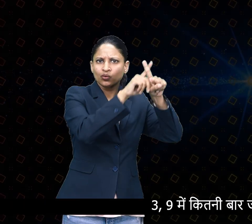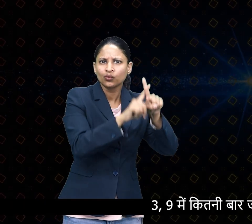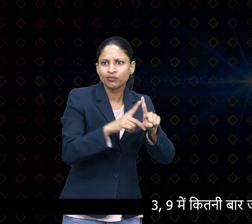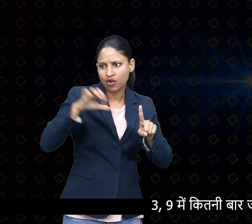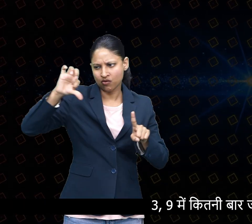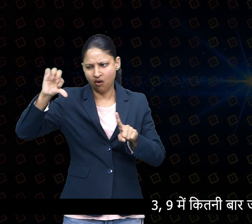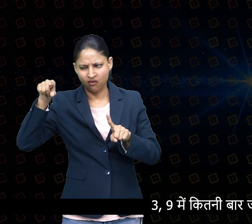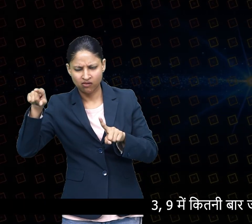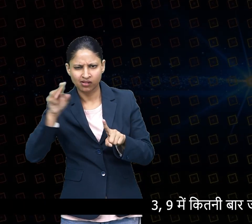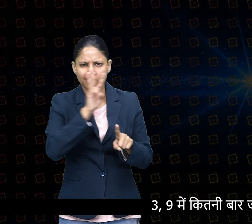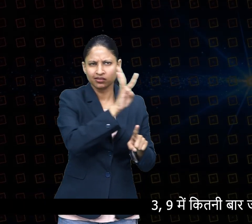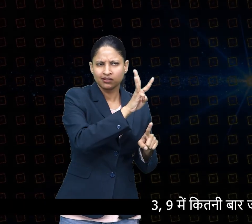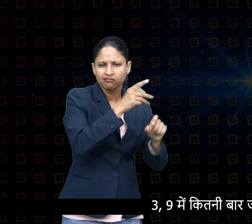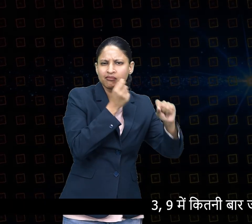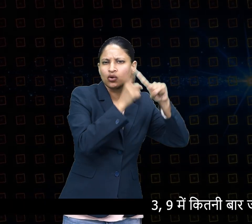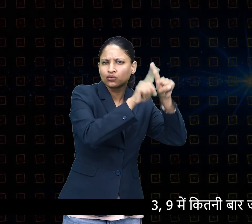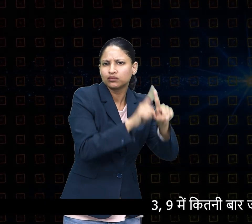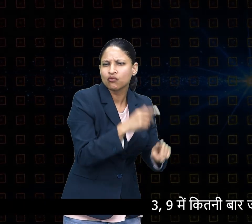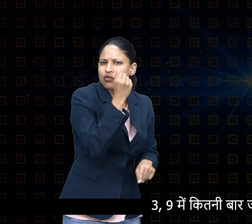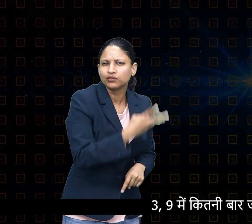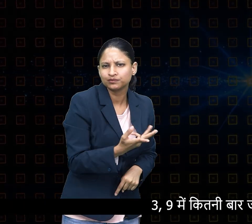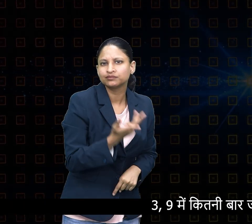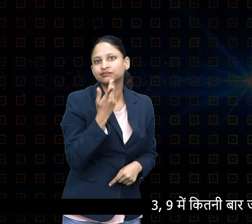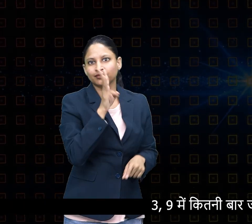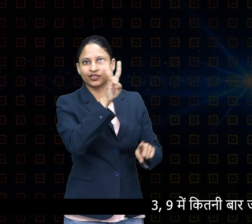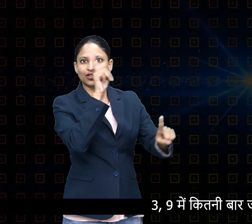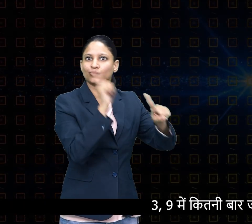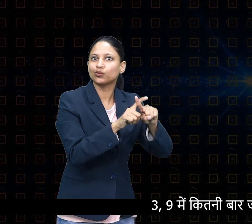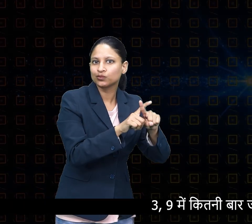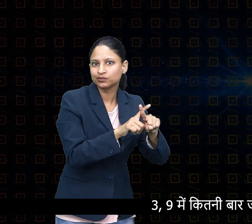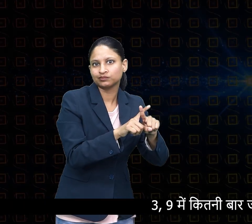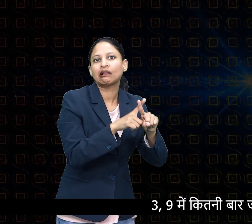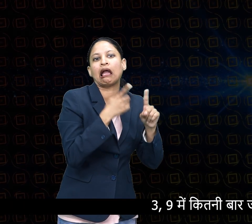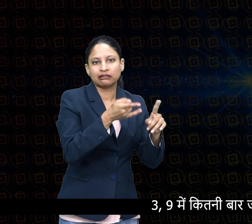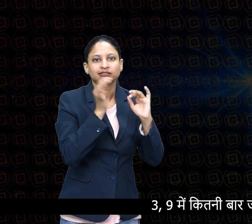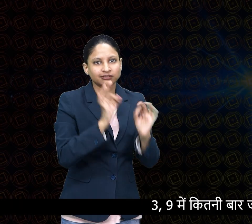3 9 में कितनी बार जाता है? ठीक 3 बार।